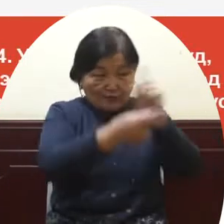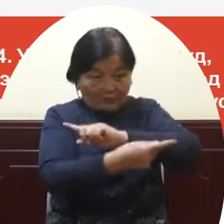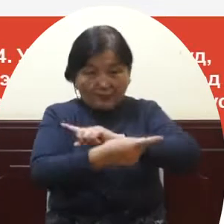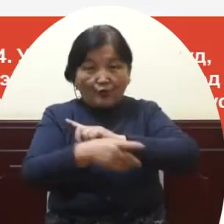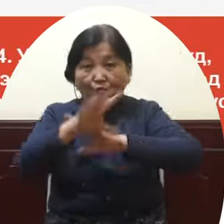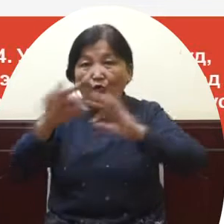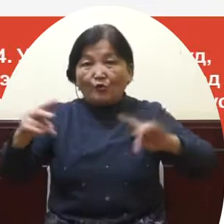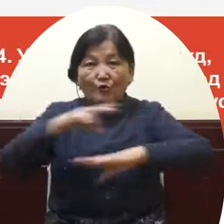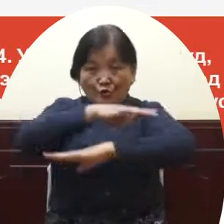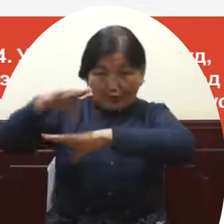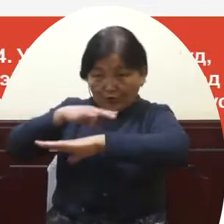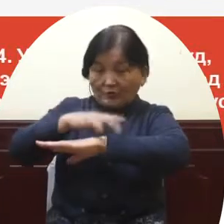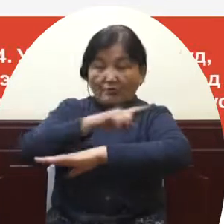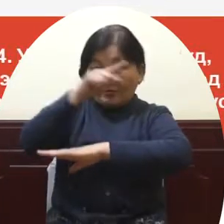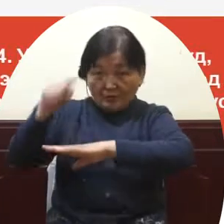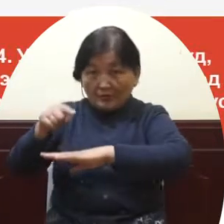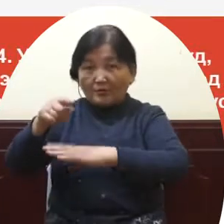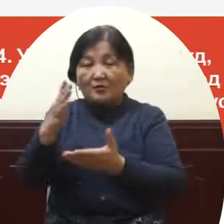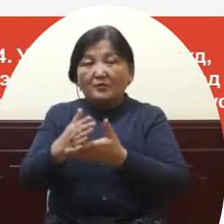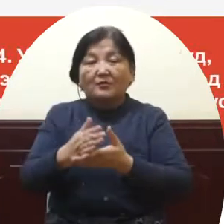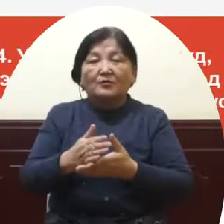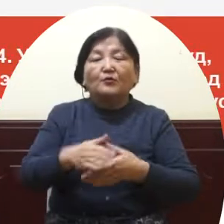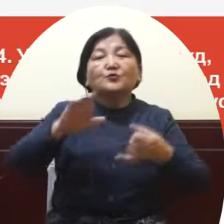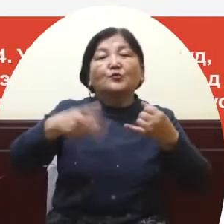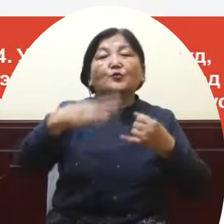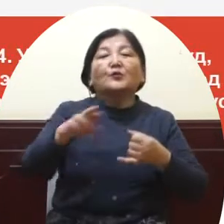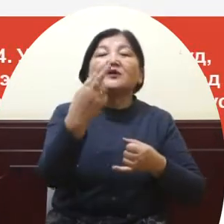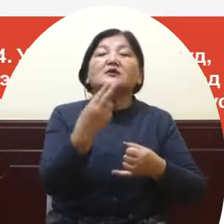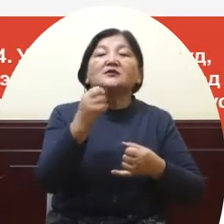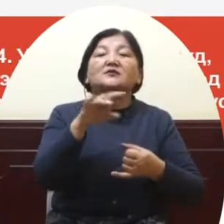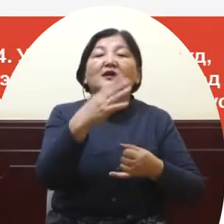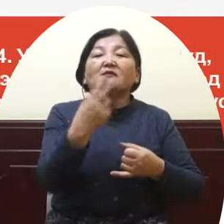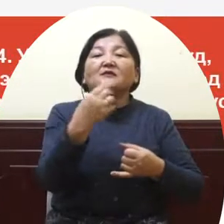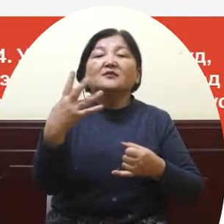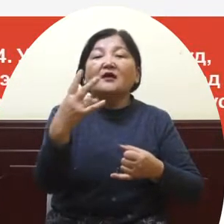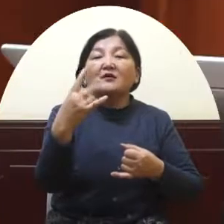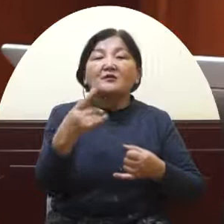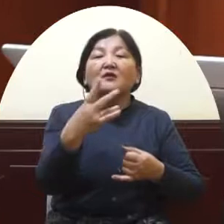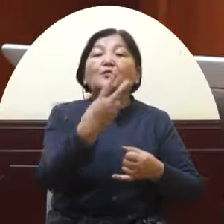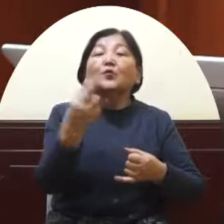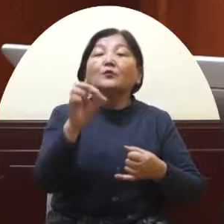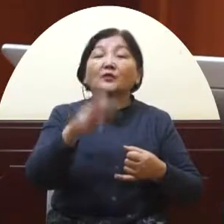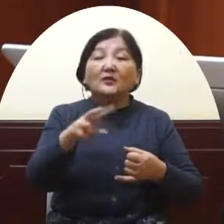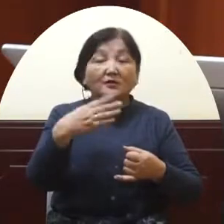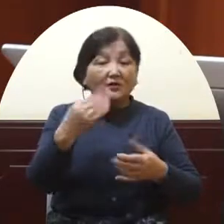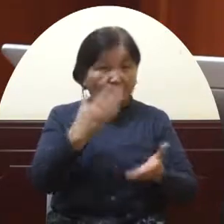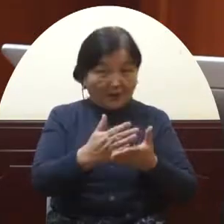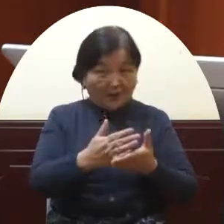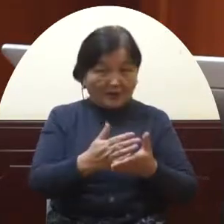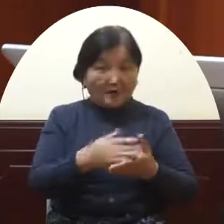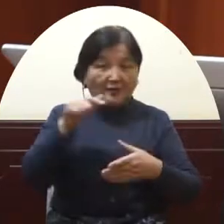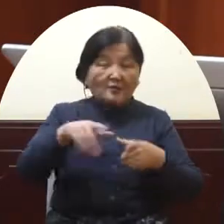бидний нэрлж байгаа царцааны нүүдэл гэдэг нэр томьёо. Энэ сонгогчийн эрхэнд хэрхэн халдж байгаа тухай та бүхэн танилцуулах